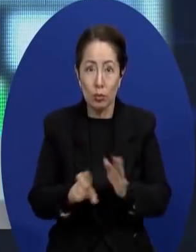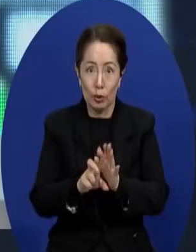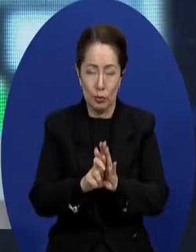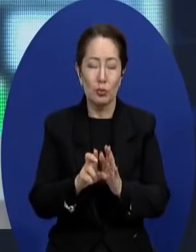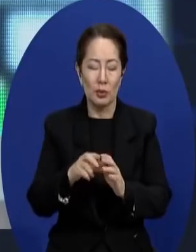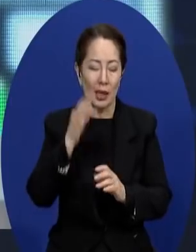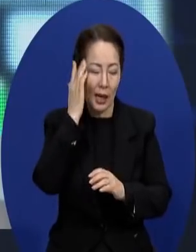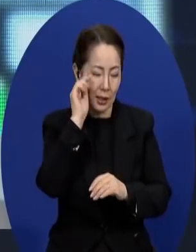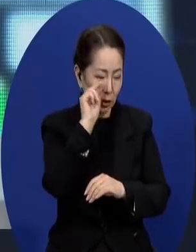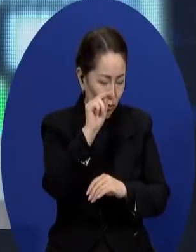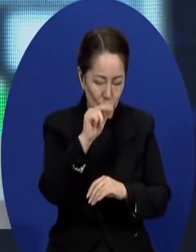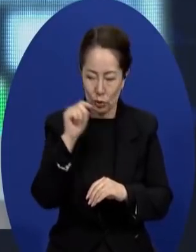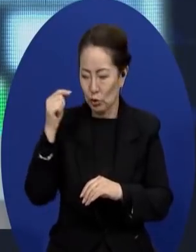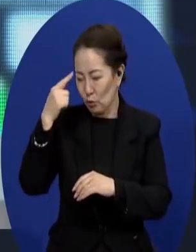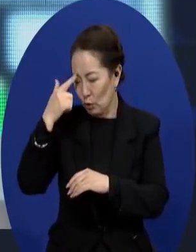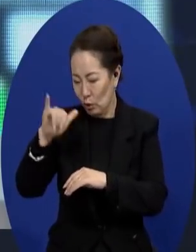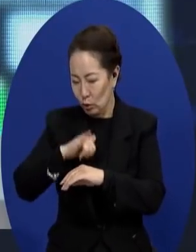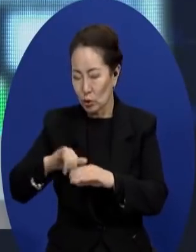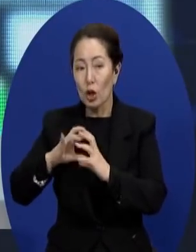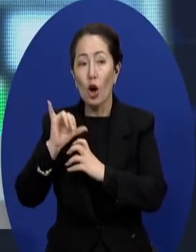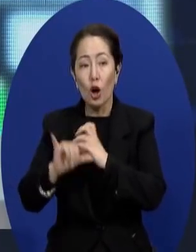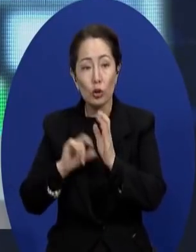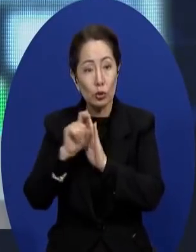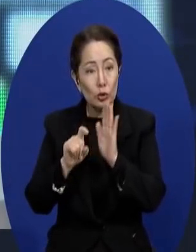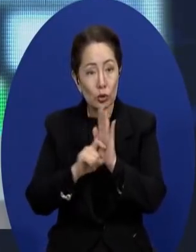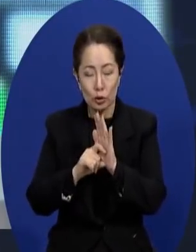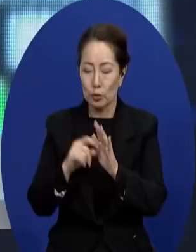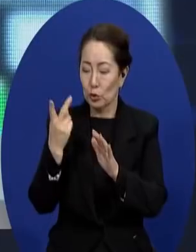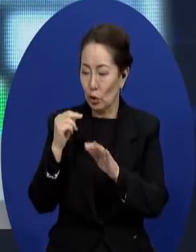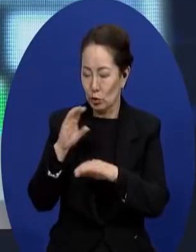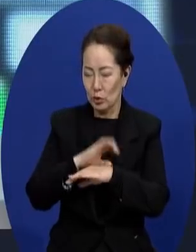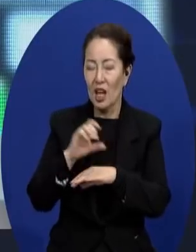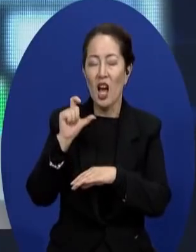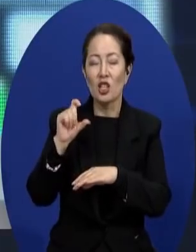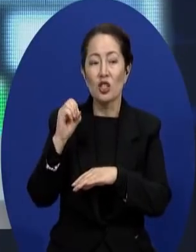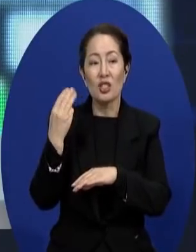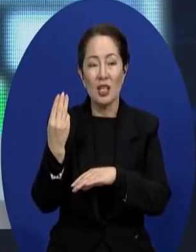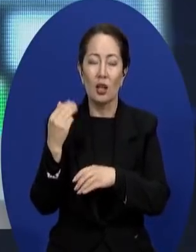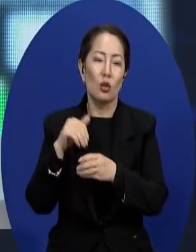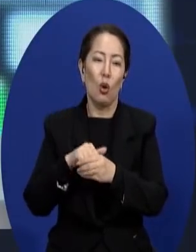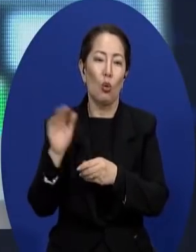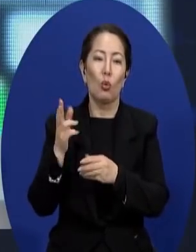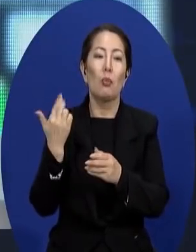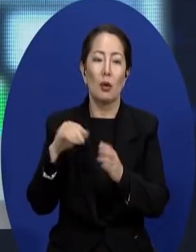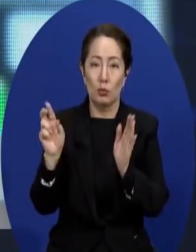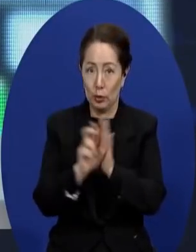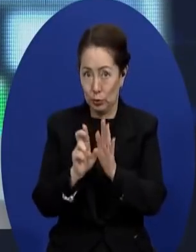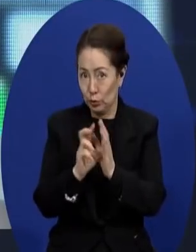суралцж байгаа сурагчид болон дотоодын олон улсын хөтөлбөртэй 20 орчим сургуулийн сурагчид эрсдлийн ерөнхий шалгалт өгөхгүй байх боломж бүрдэж